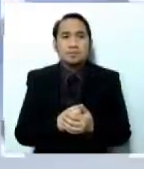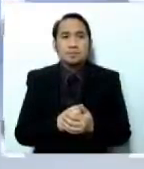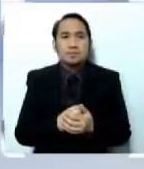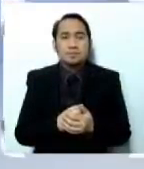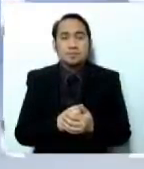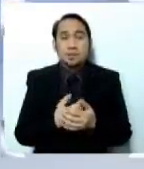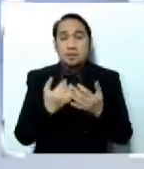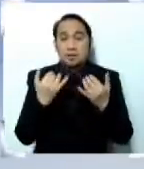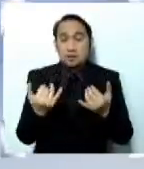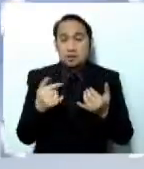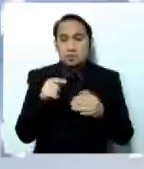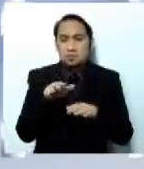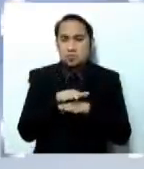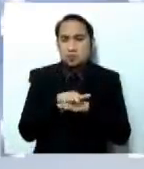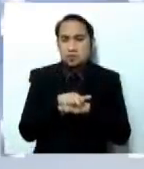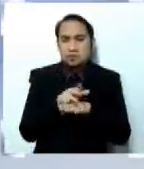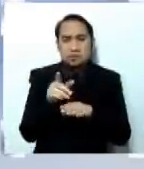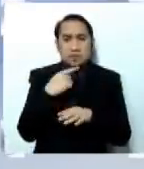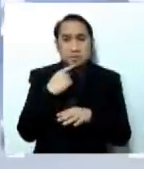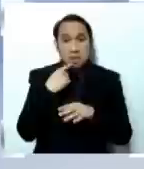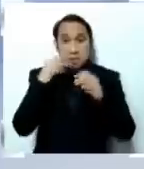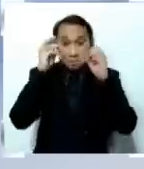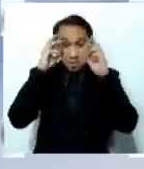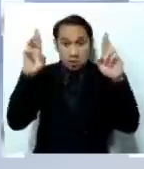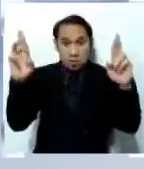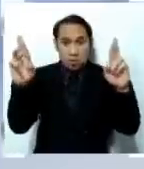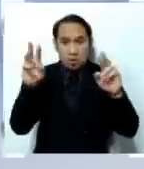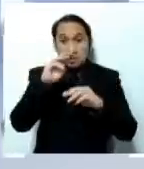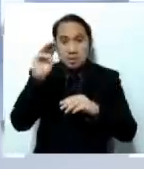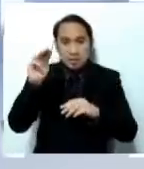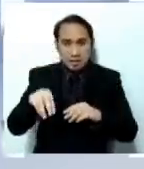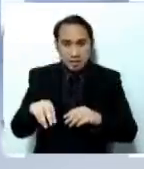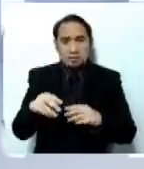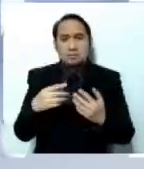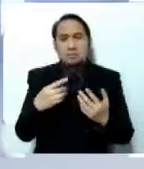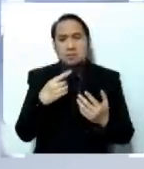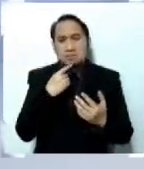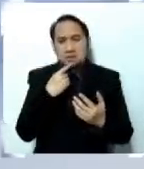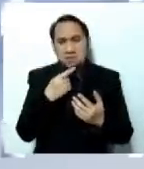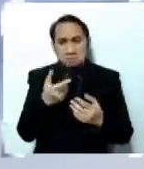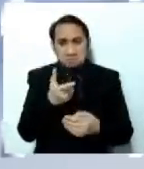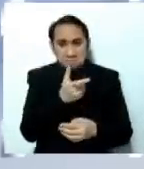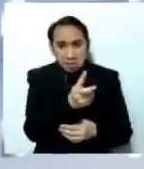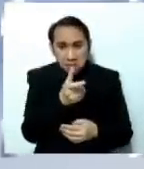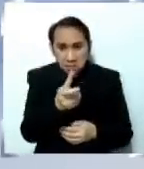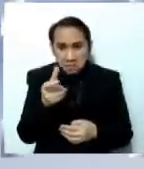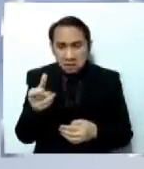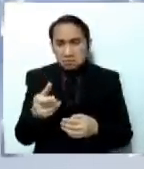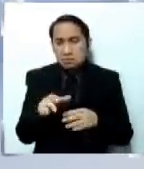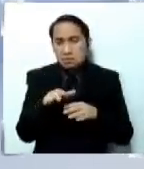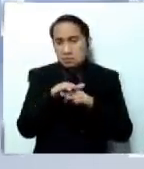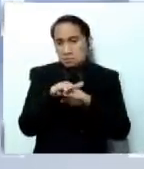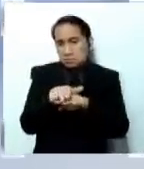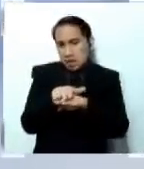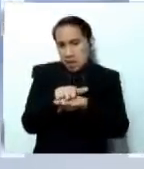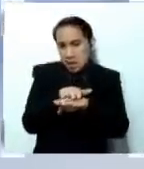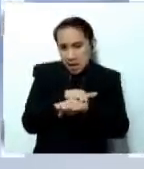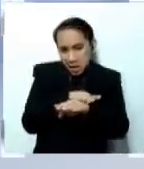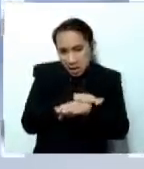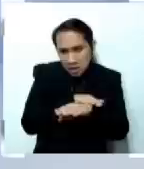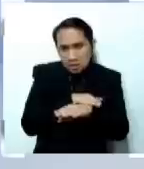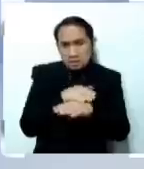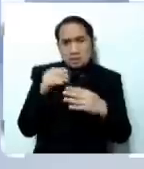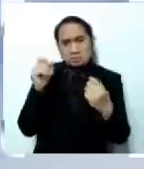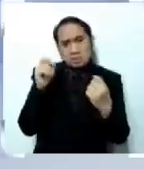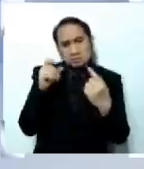Super bagal na ang turing ni Manila Mayor Isko Moreno sa vaccine deployment sa bansa na pinupunan na rin ng iba. Meron pa namang